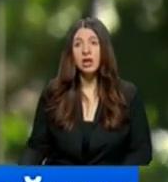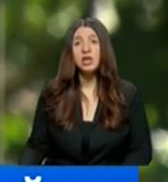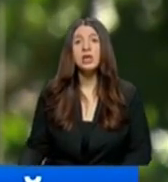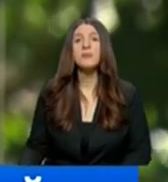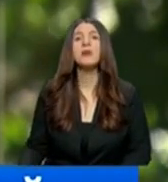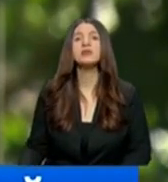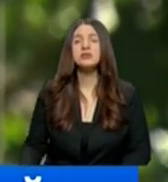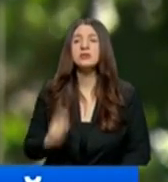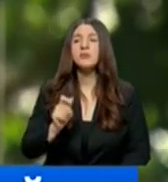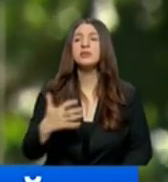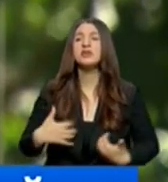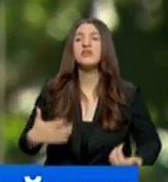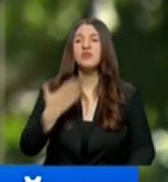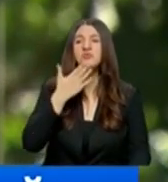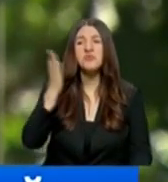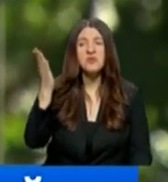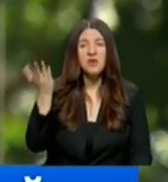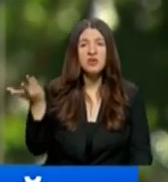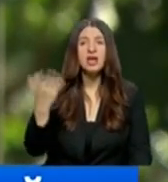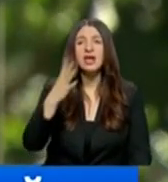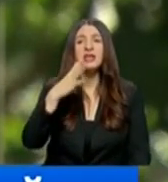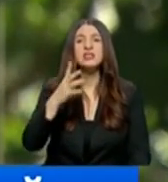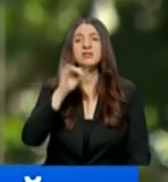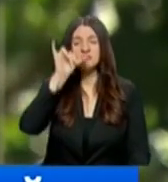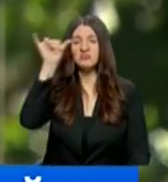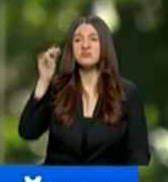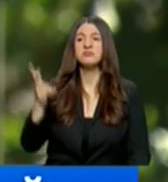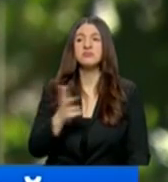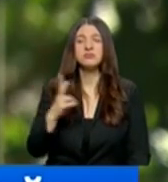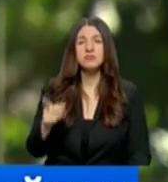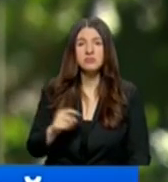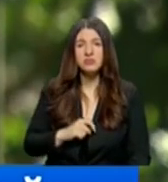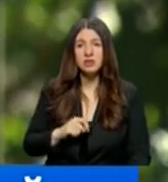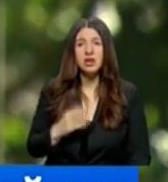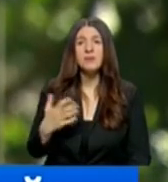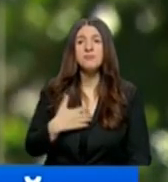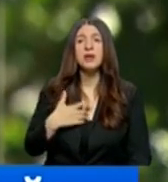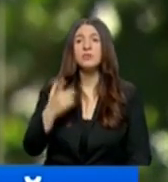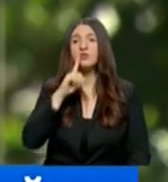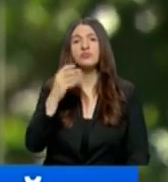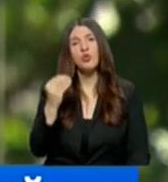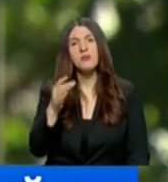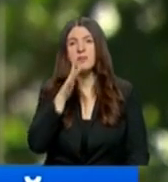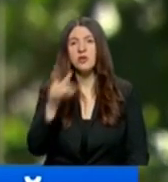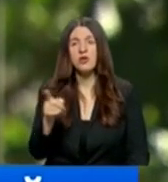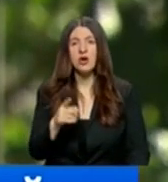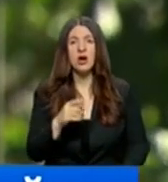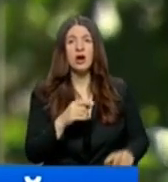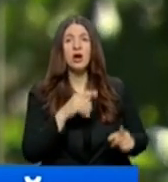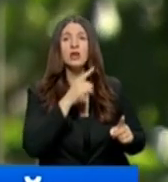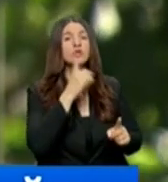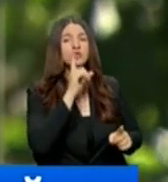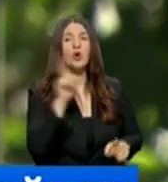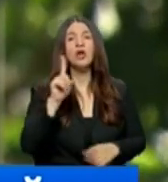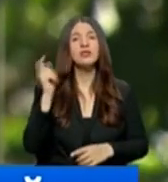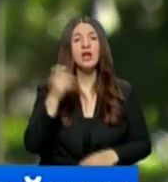Yapamaz, cesaret edemez. Çünkü kirli birisi. Benim ne soracağımı gayet iyi biliyorum. Ne soracaksınız? 10 tane